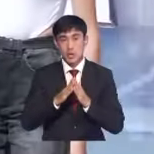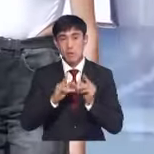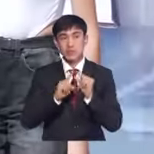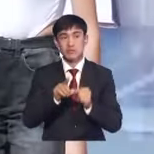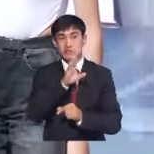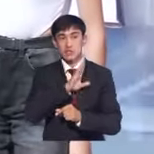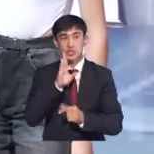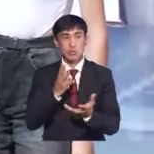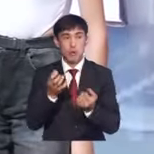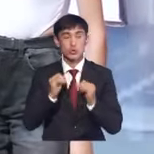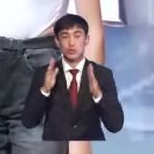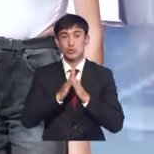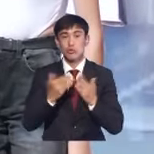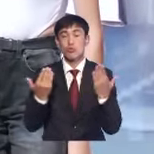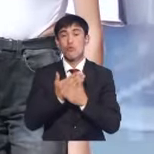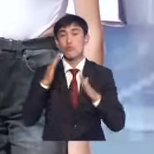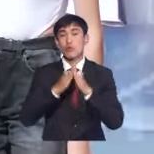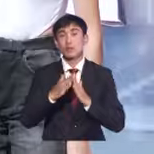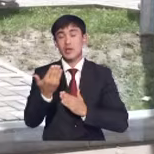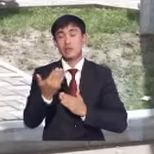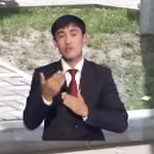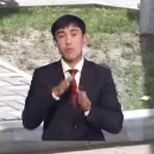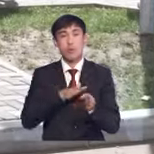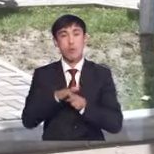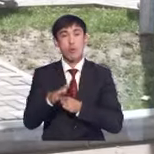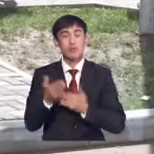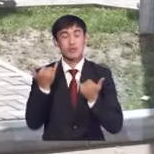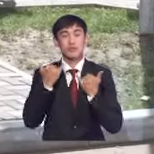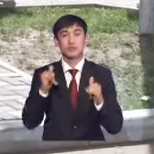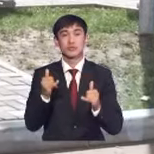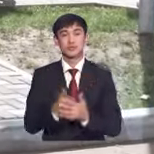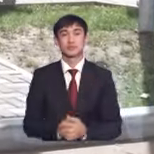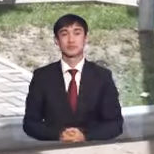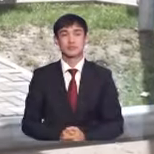словам женщины, получение жилья в новом доме для нее стало полной неожиданностью.